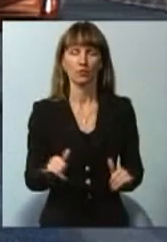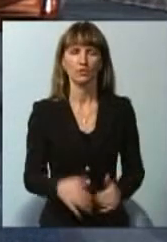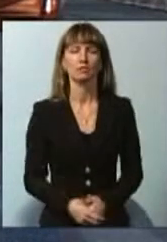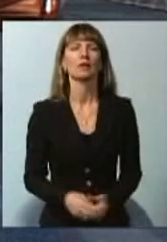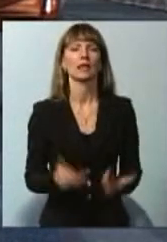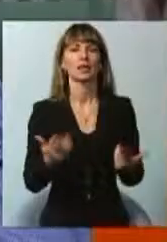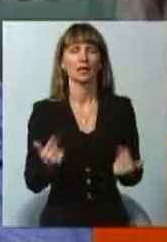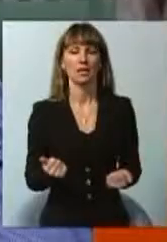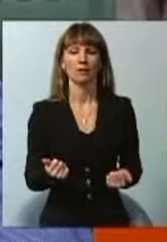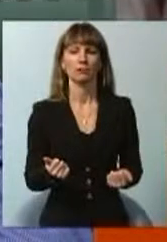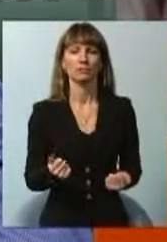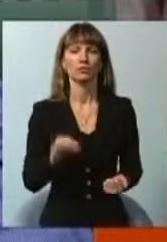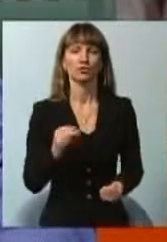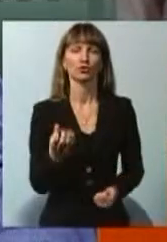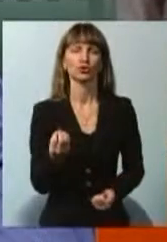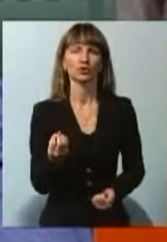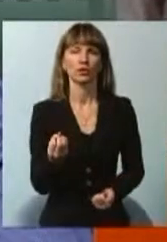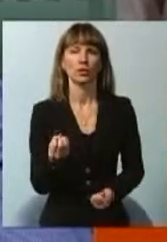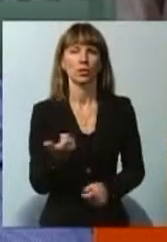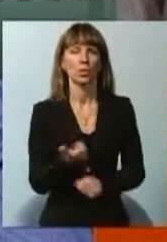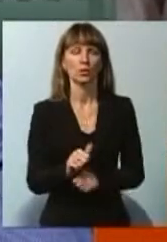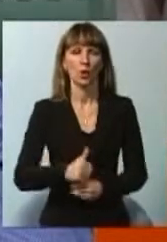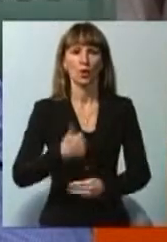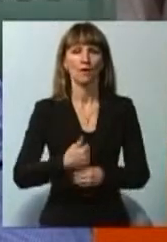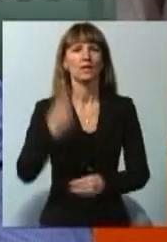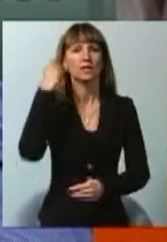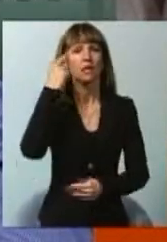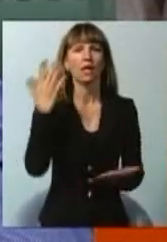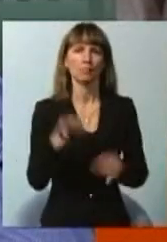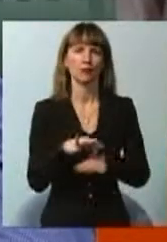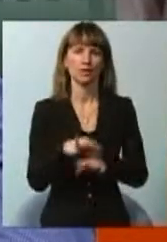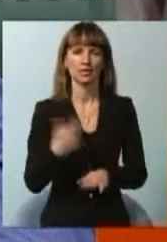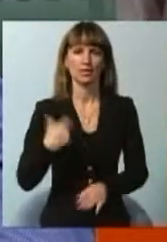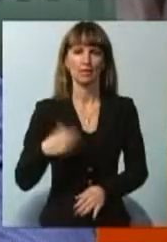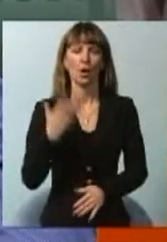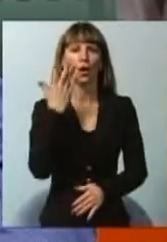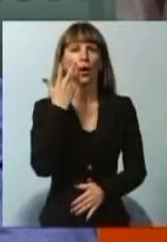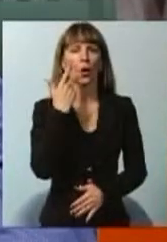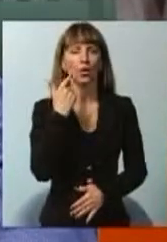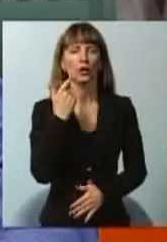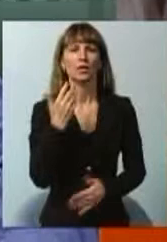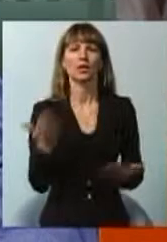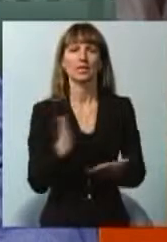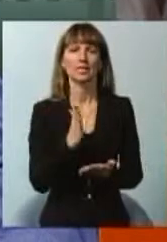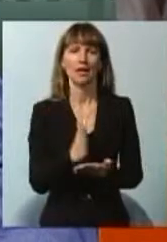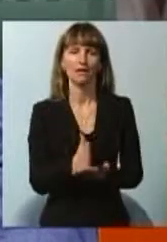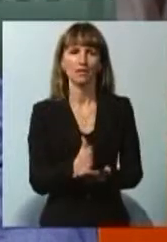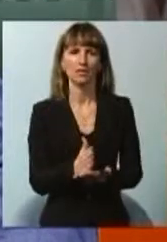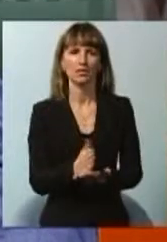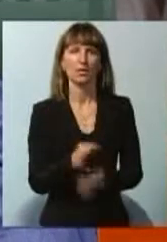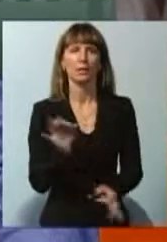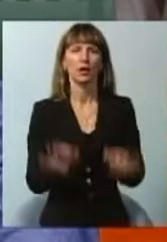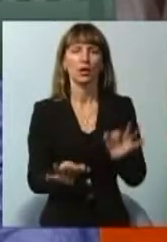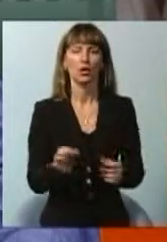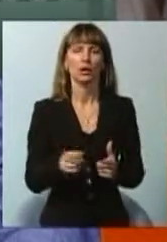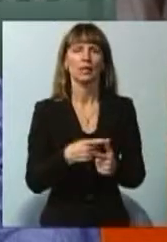Так, і ще дуже головне знати, як поводитися коли якесь явисько природне,